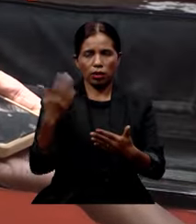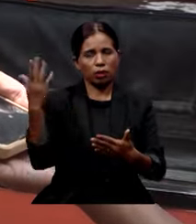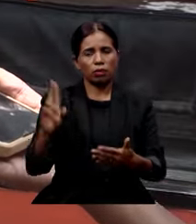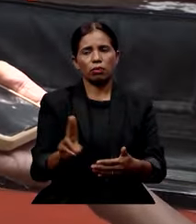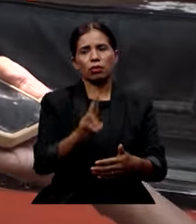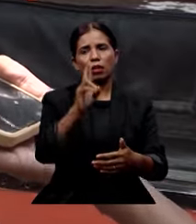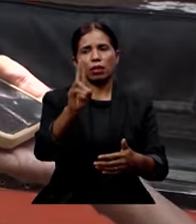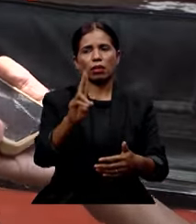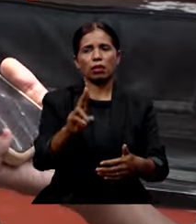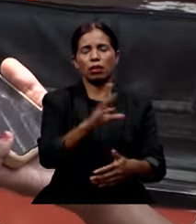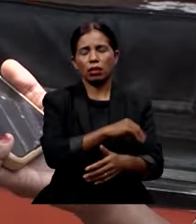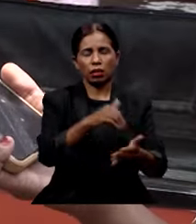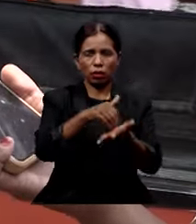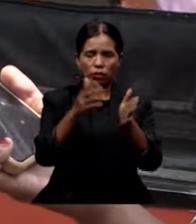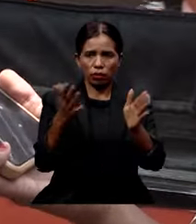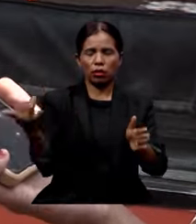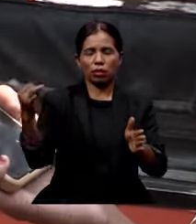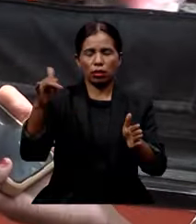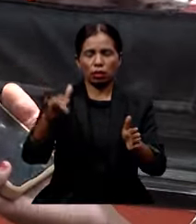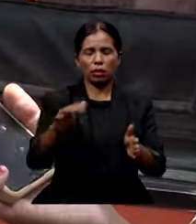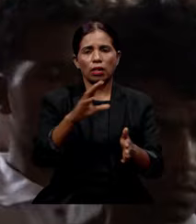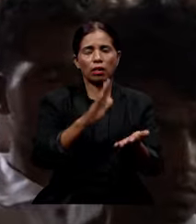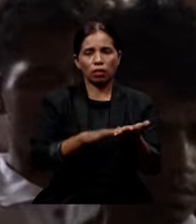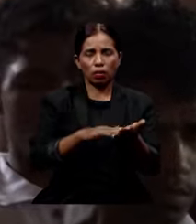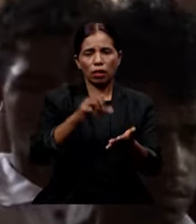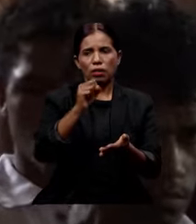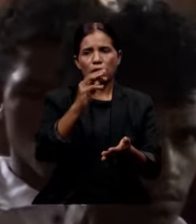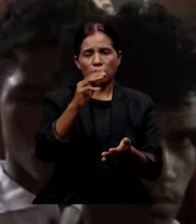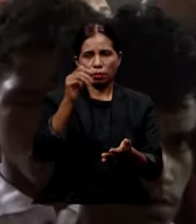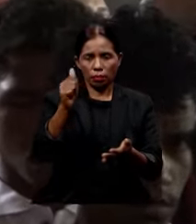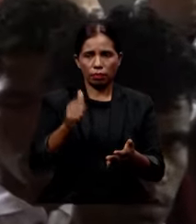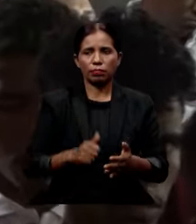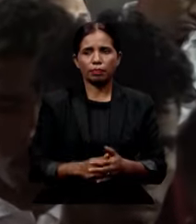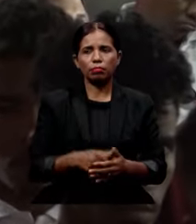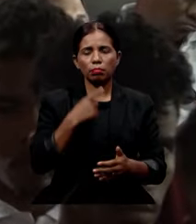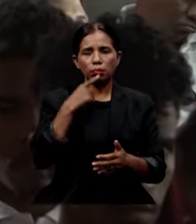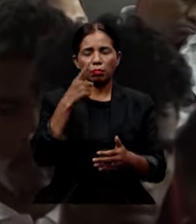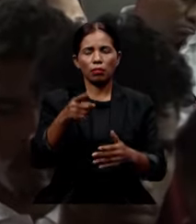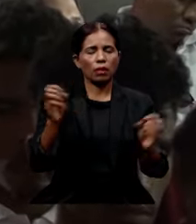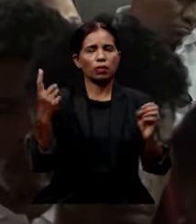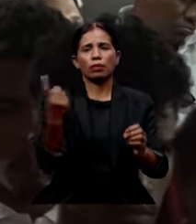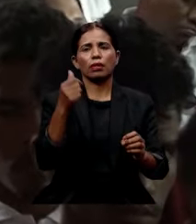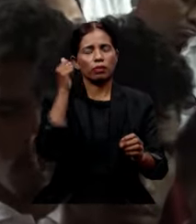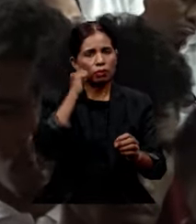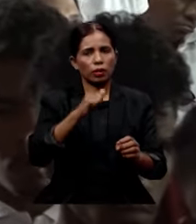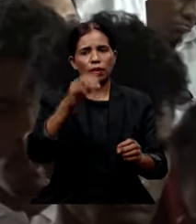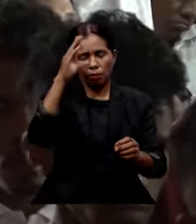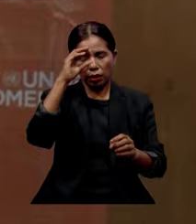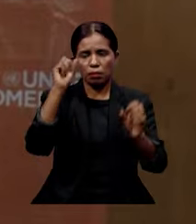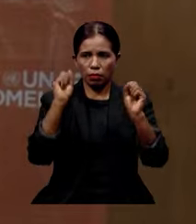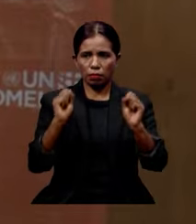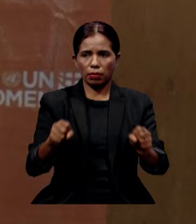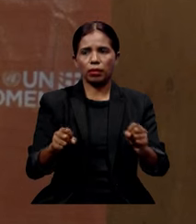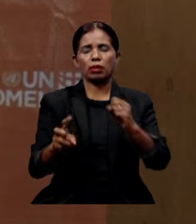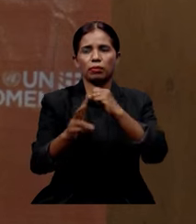universitario da rumah mos studente sira ya sekundari ke presekundario atau dehan mos kata trafik umano ne los feto de mane mos belesai